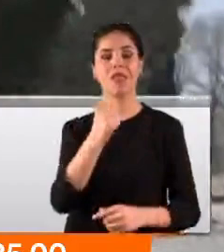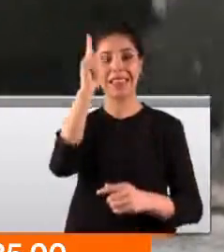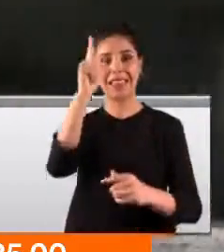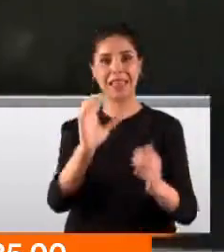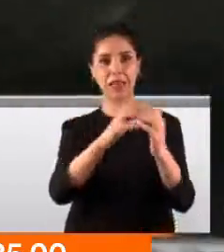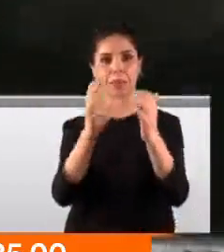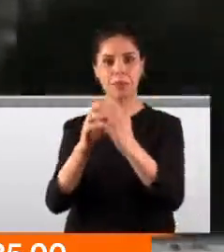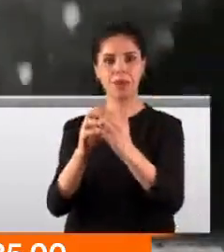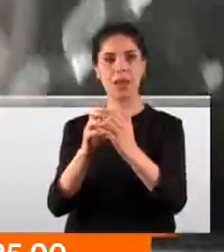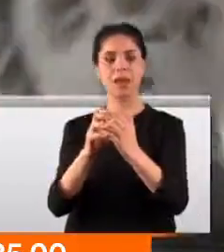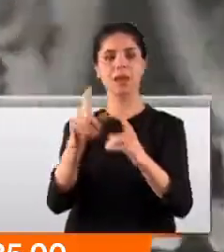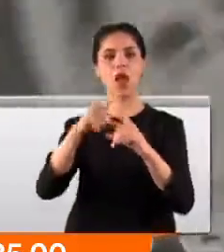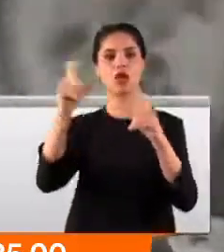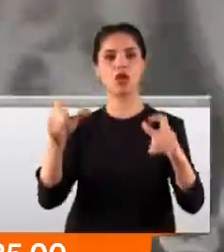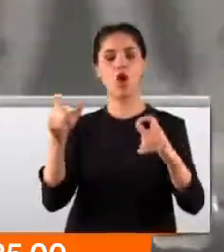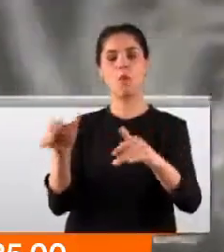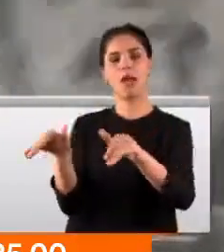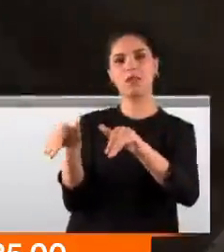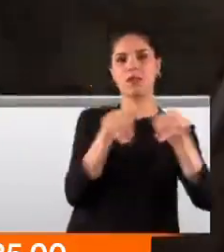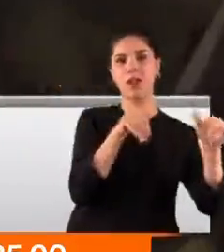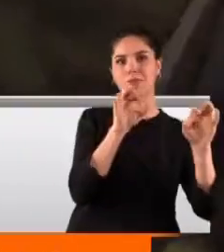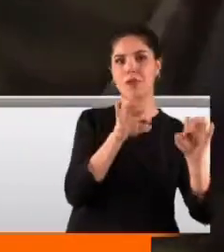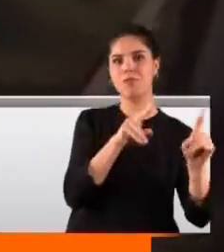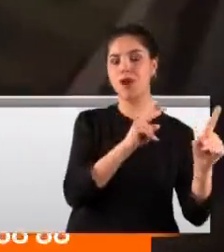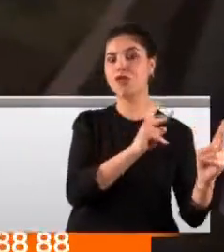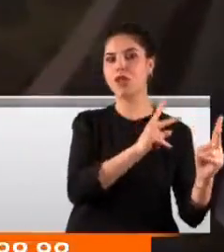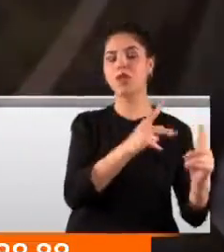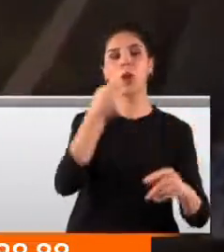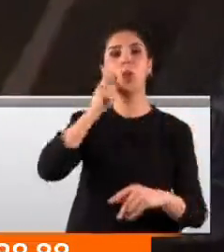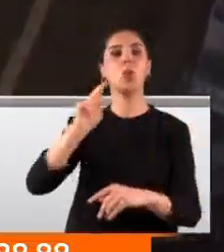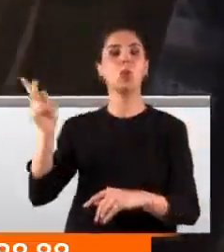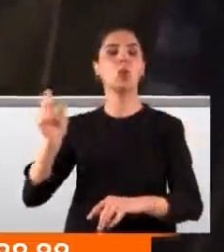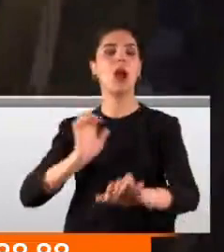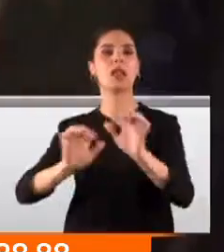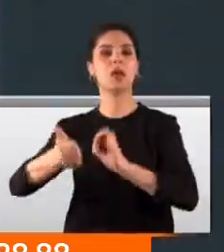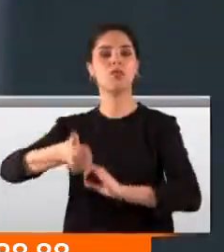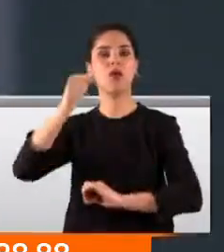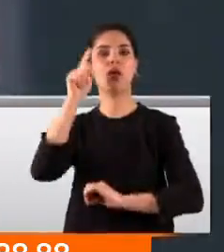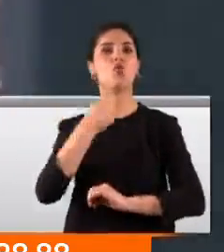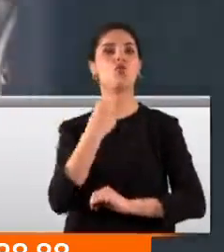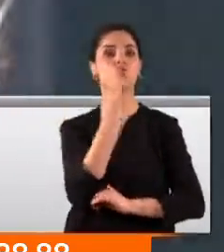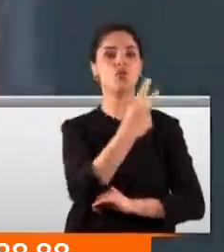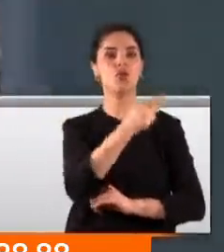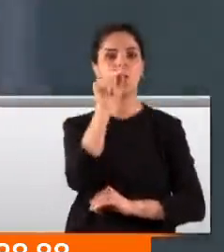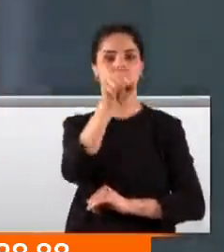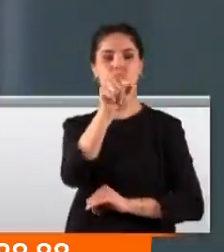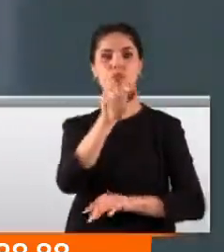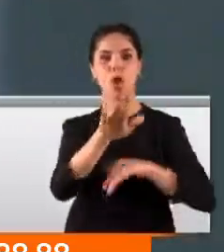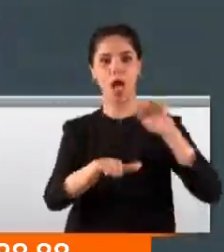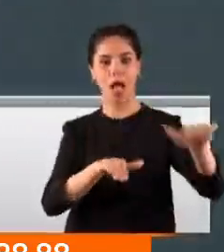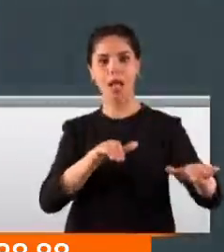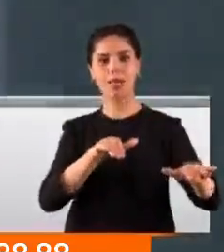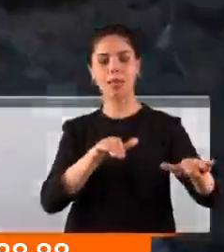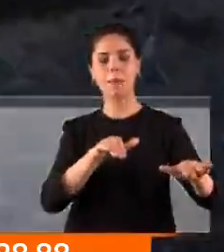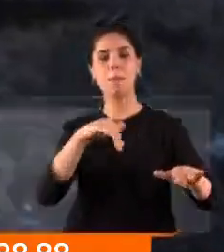ayrılıkçıların kontrolündeki Donbas bölgesine çekilmeye başladı. Ukrayna Savunma Bakanlığı ise Rusya'nın bu hamleyi savaşı batıdan doğuya kaydırmak için